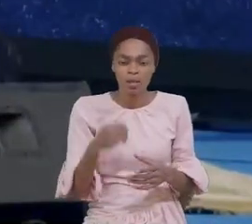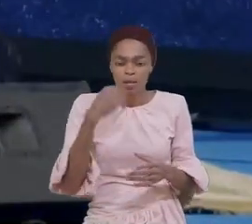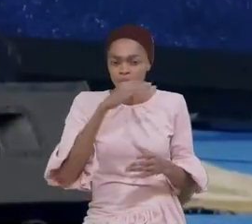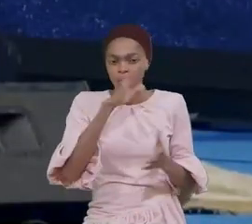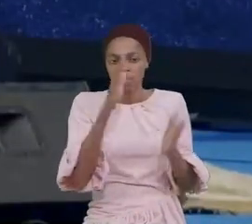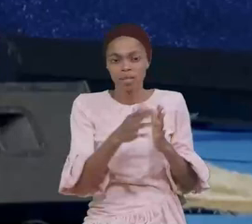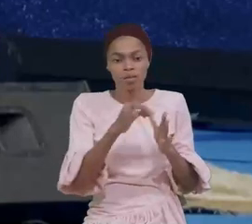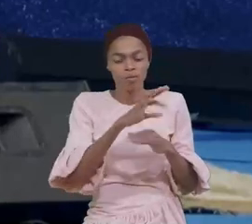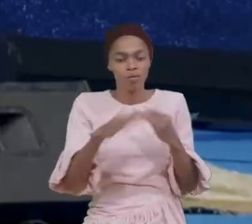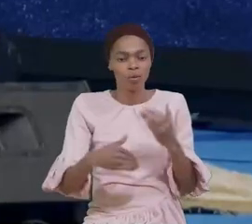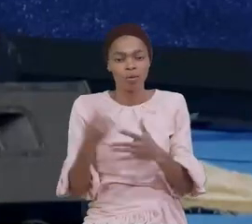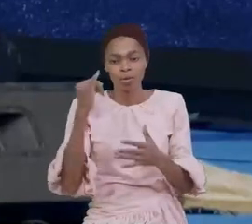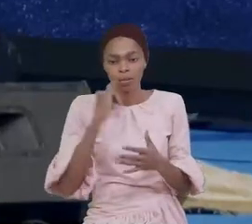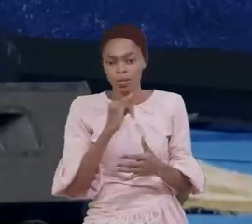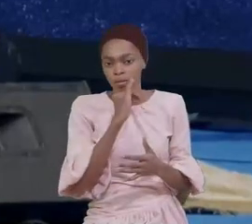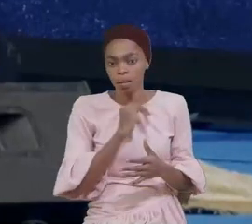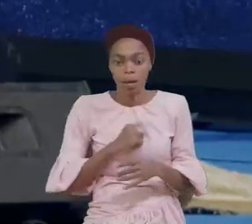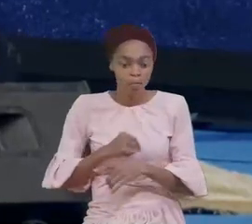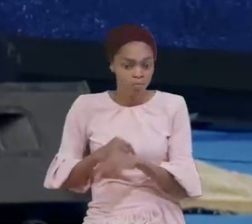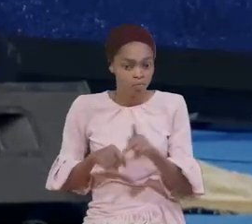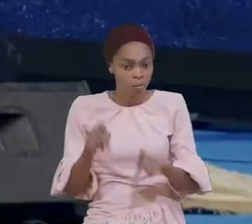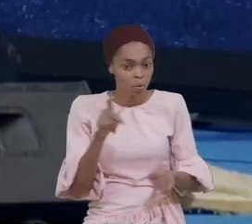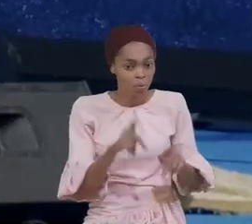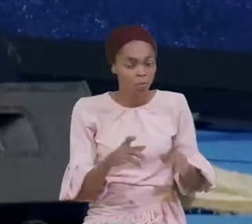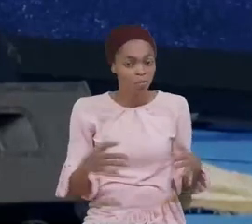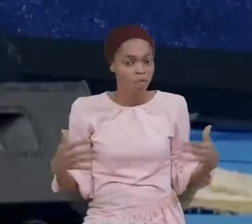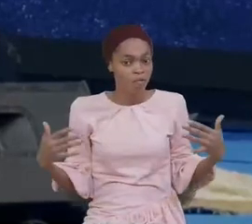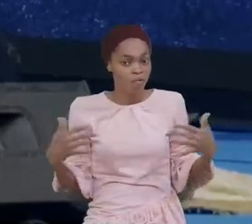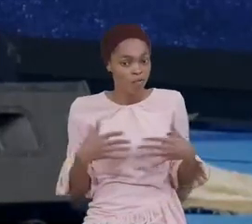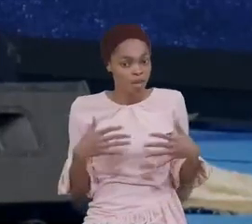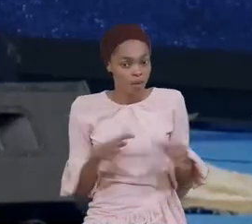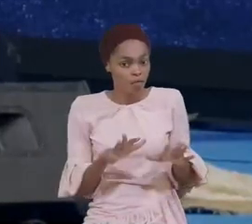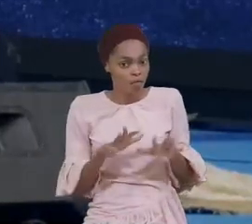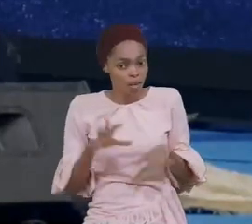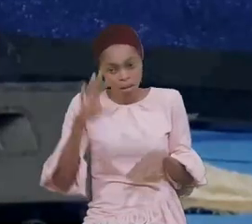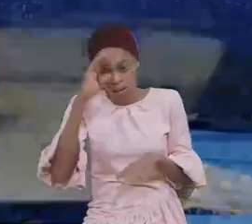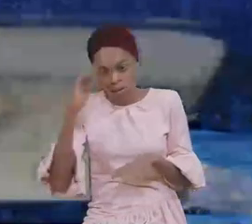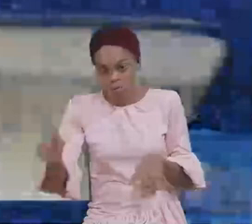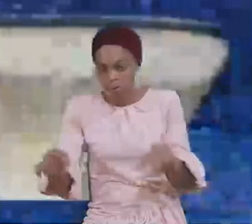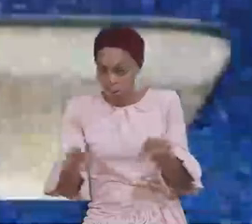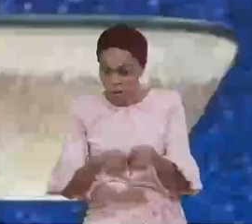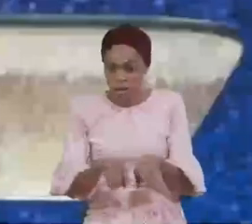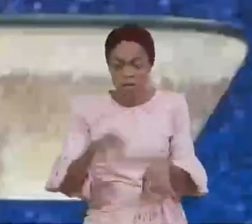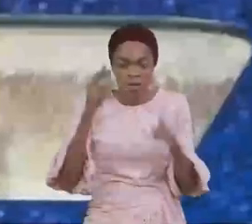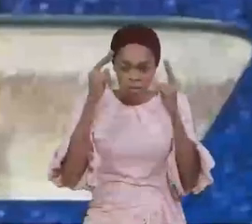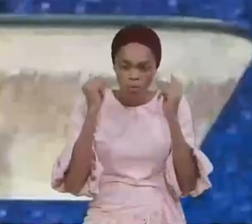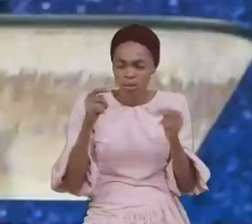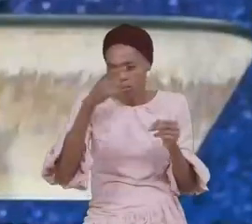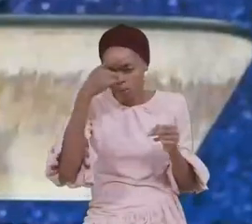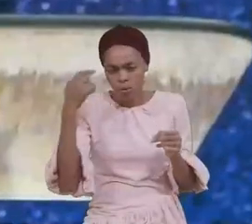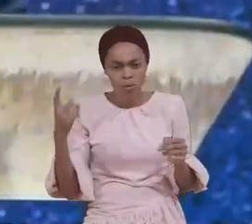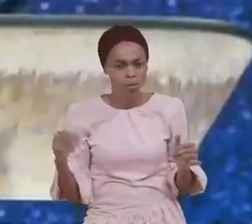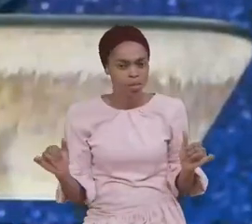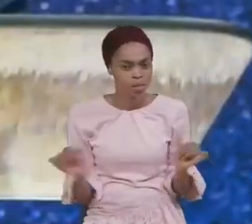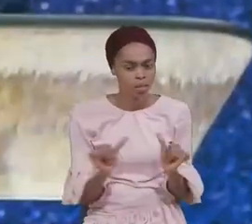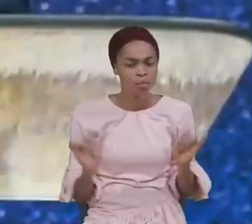le craignirent comme ils avaient craint Moïse. » Parce que le même miracle a lieu, ils